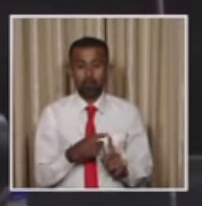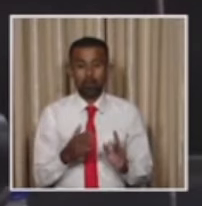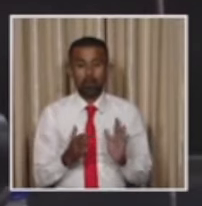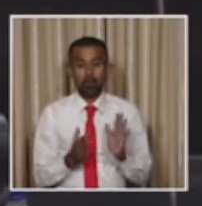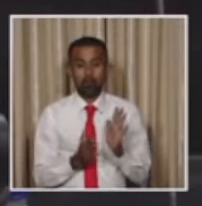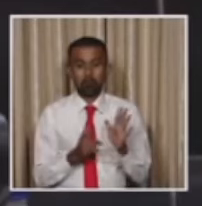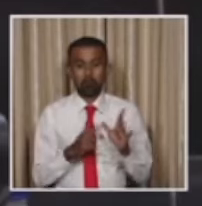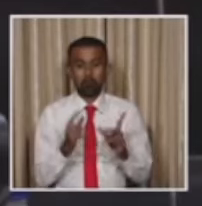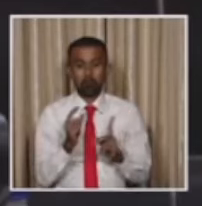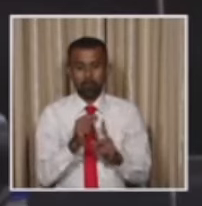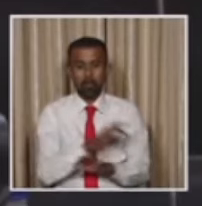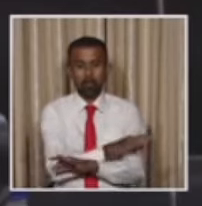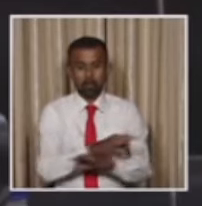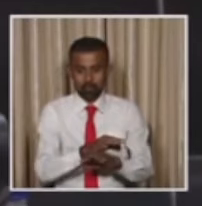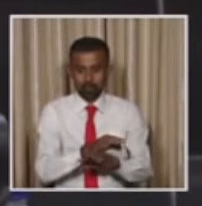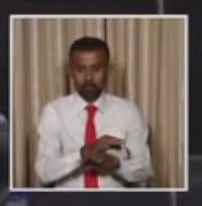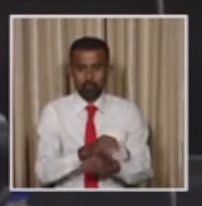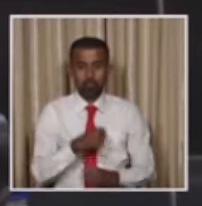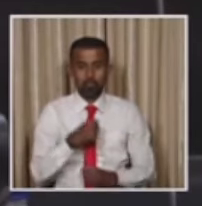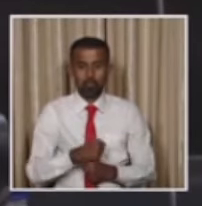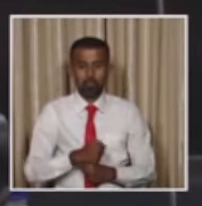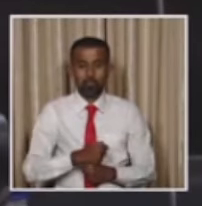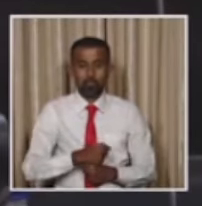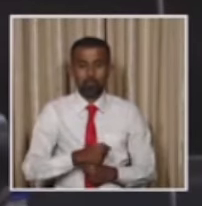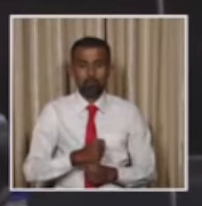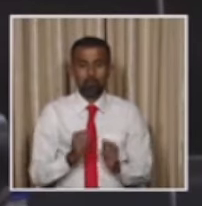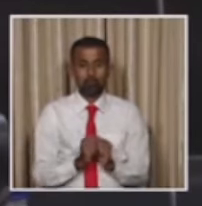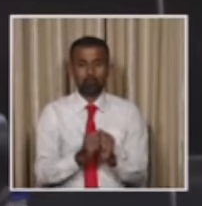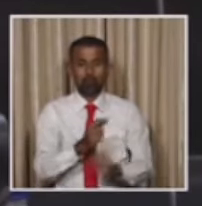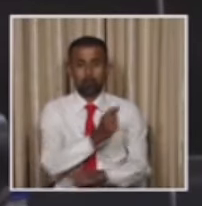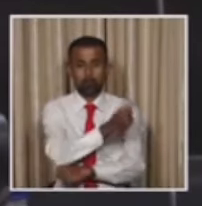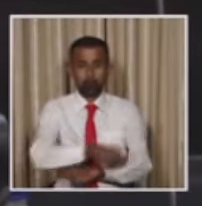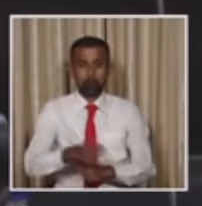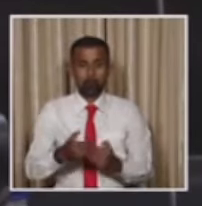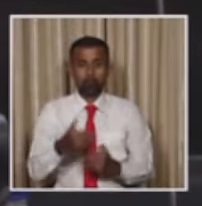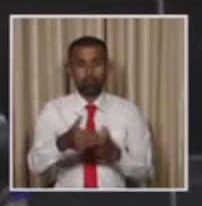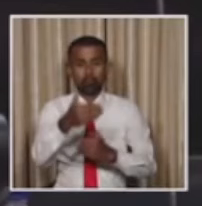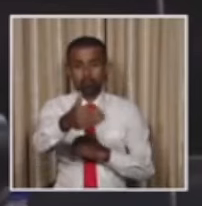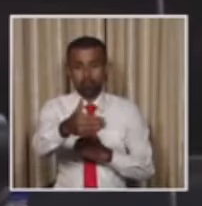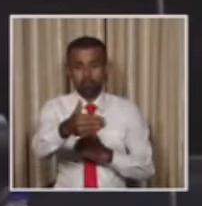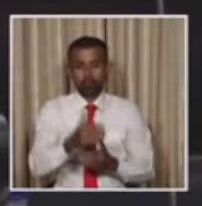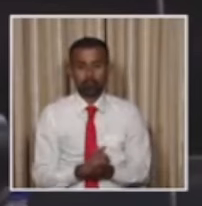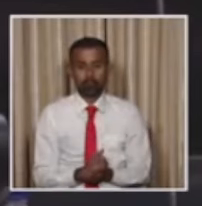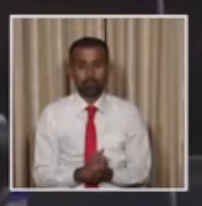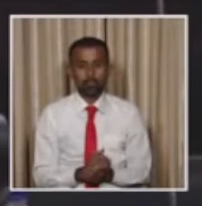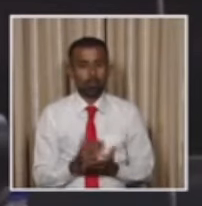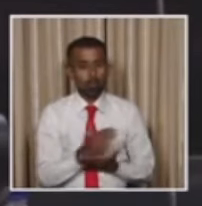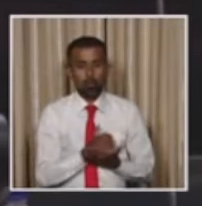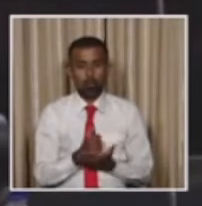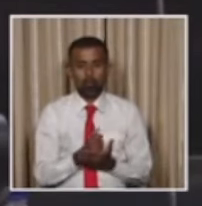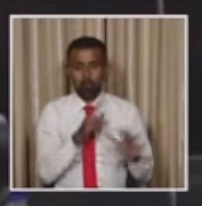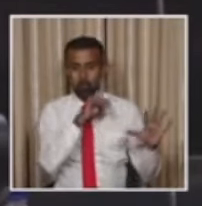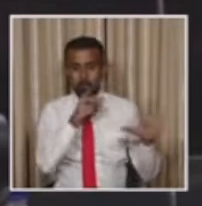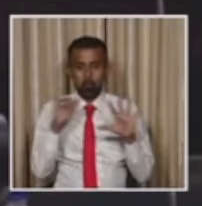සිතියමක් හදන්න කියලා. හරි, මොකද්ද රජය ගන්න වැඩපිළිවෙල ඉදිරියට යන්න. මොකද හැම එක්කනටම